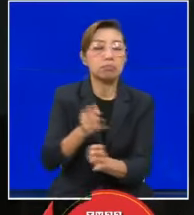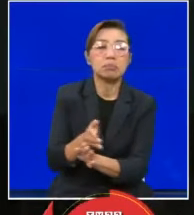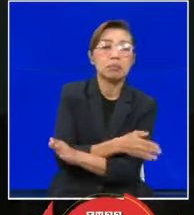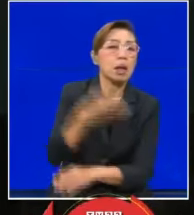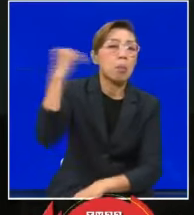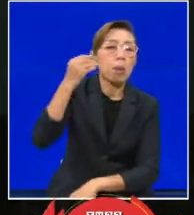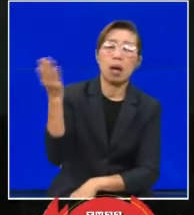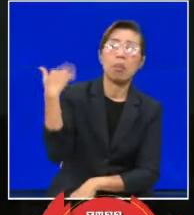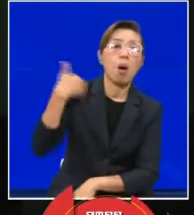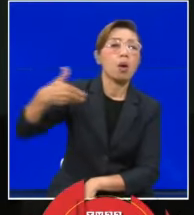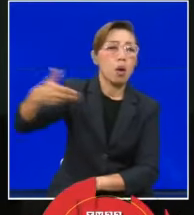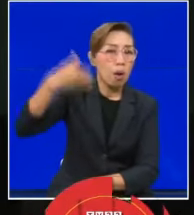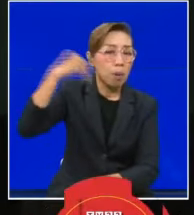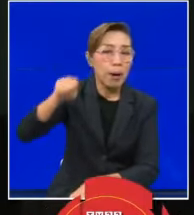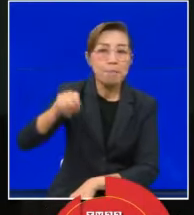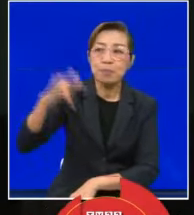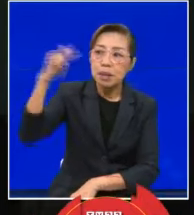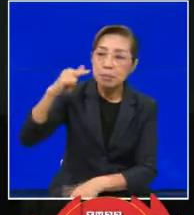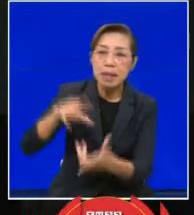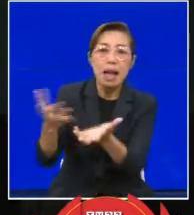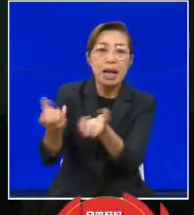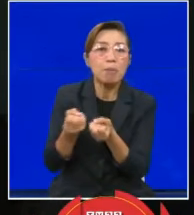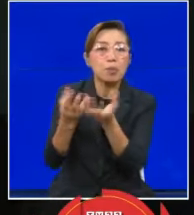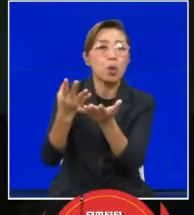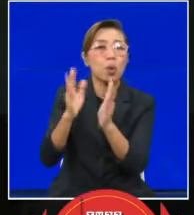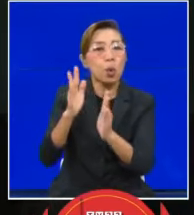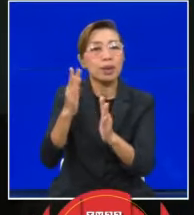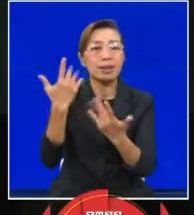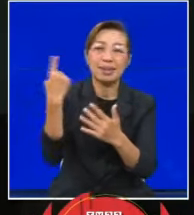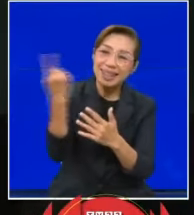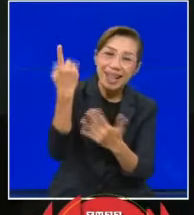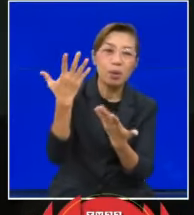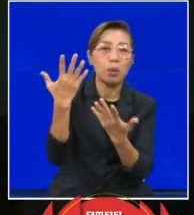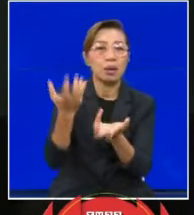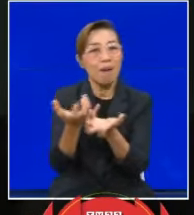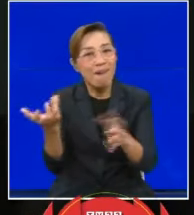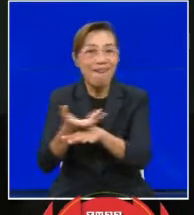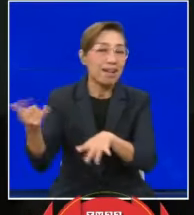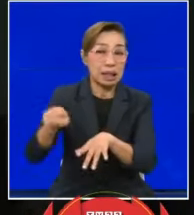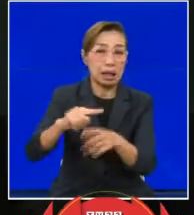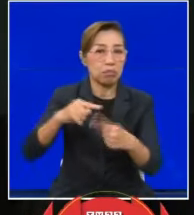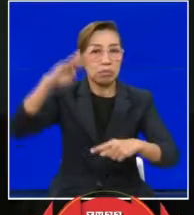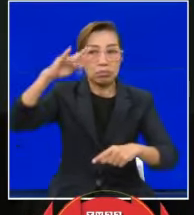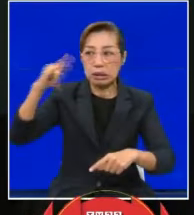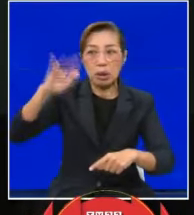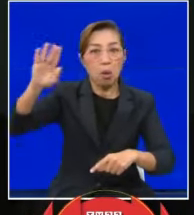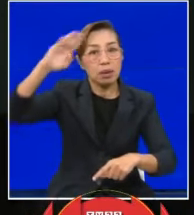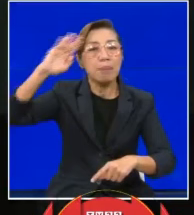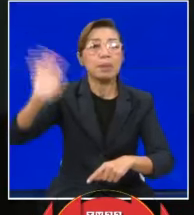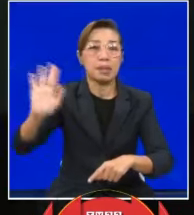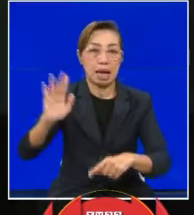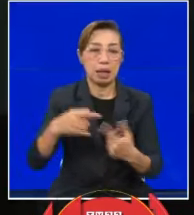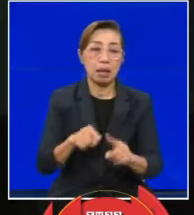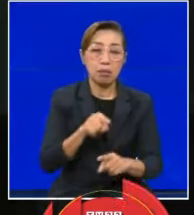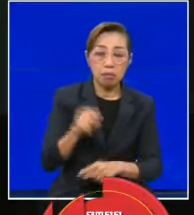ำค่ะโดยเฉพาะเครื่องบินที่เป็นเครื่องบินพาณิชย์ไม่ใช่เครื่องบินทหารพออนุญาตมามันก็เป็นเรื่องที่ถูกต้องแล้วที่ทางกระทรวงการต่างประเทศ